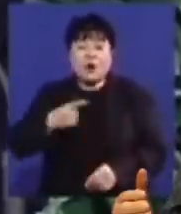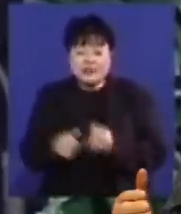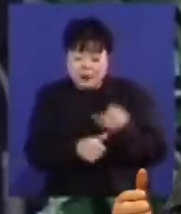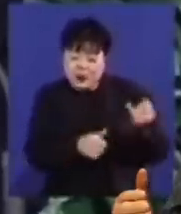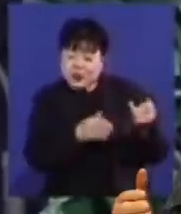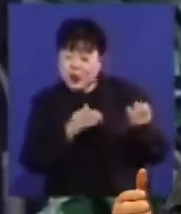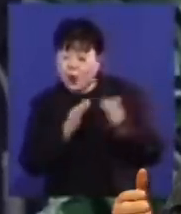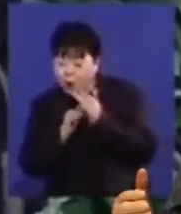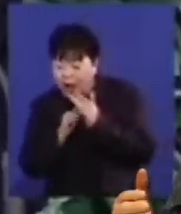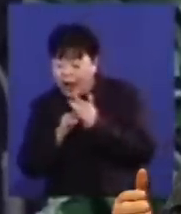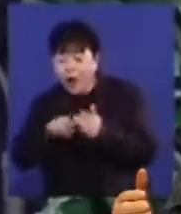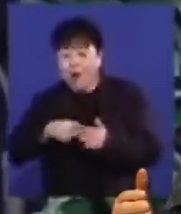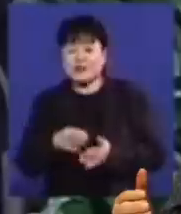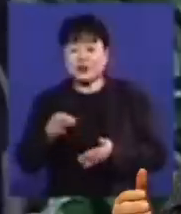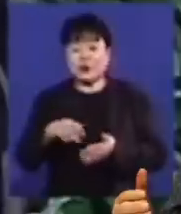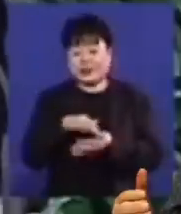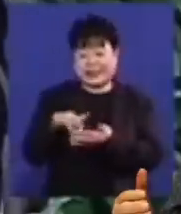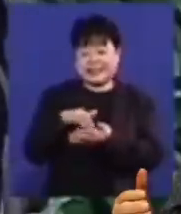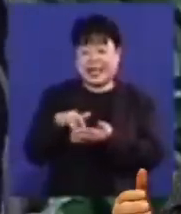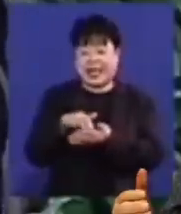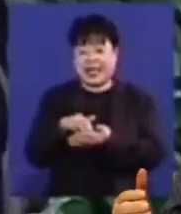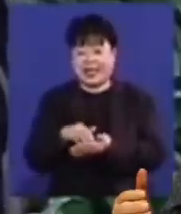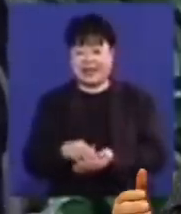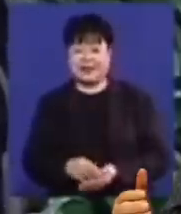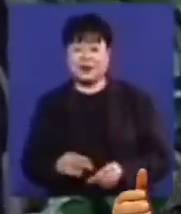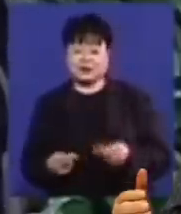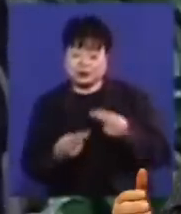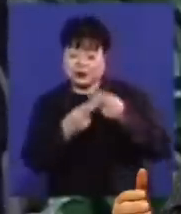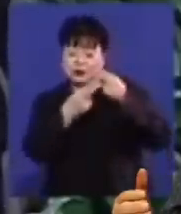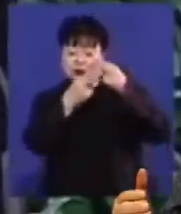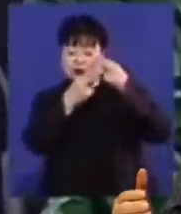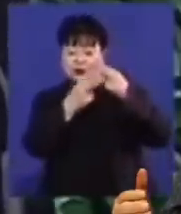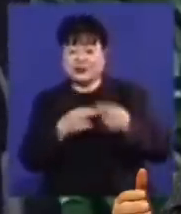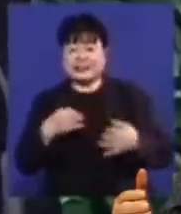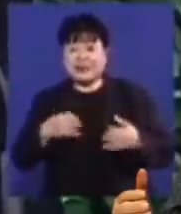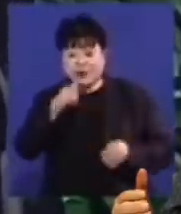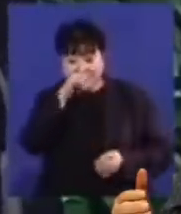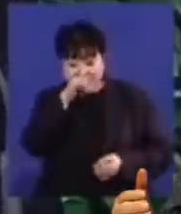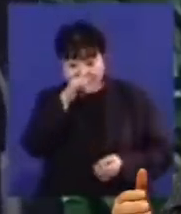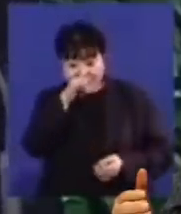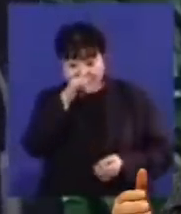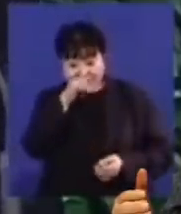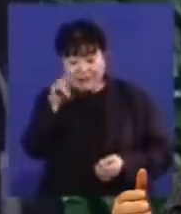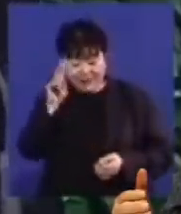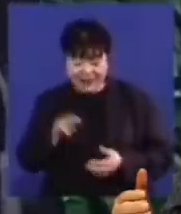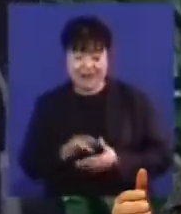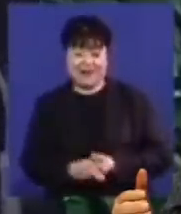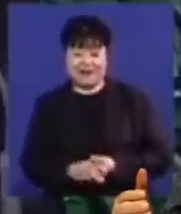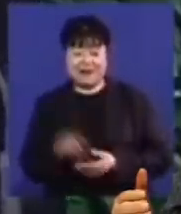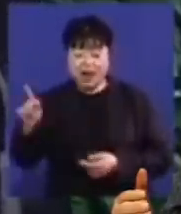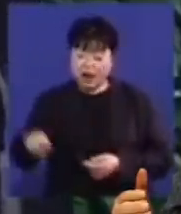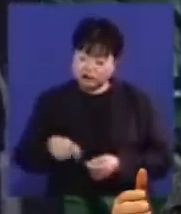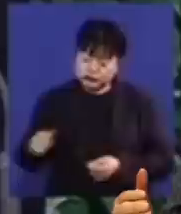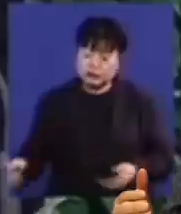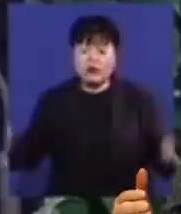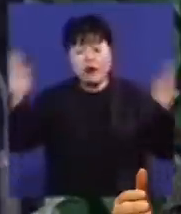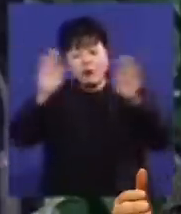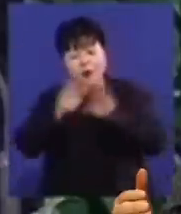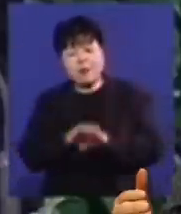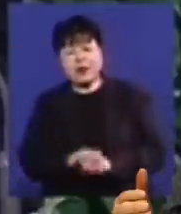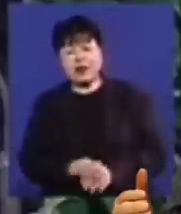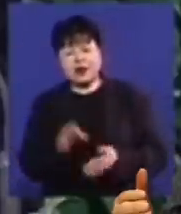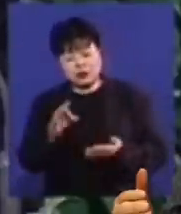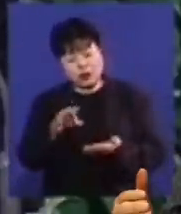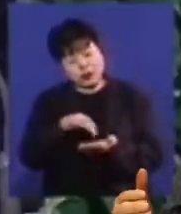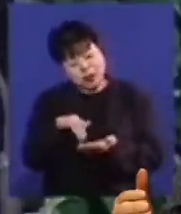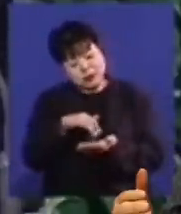모르게 계산해가 자기 혼자 금고에다 탁 집어넣어요. 그런데 하루는 돈을 열심히